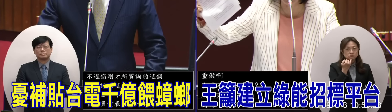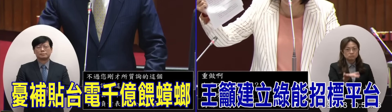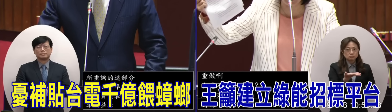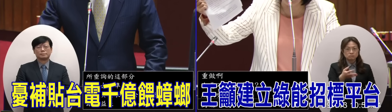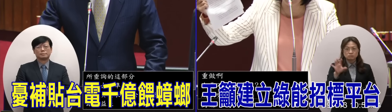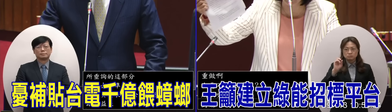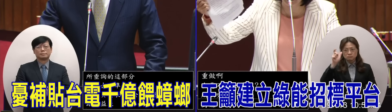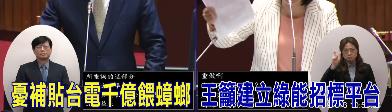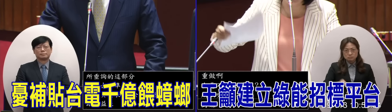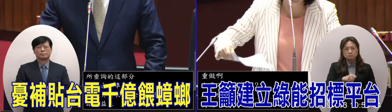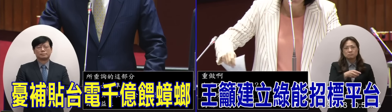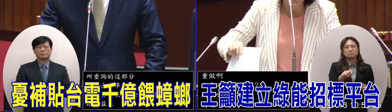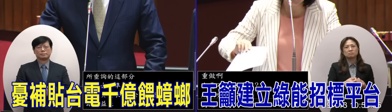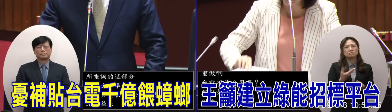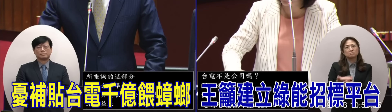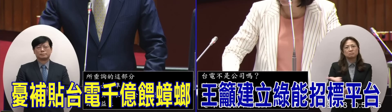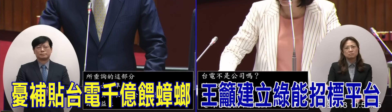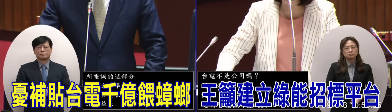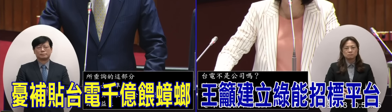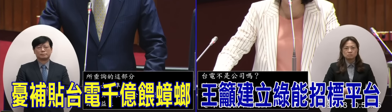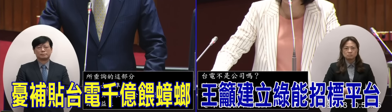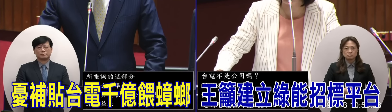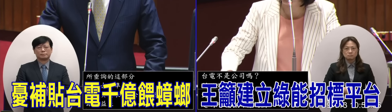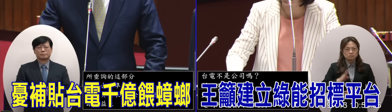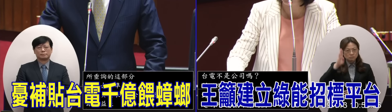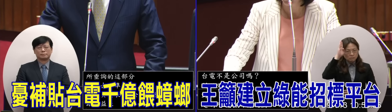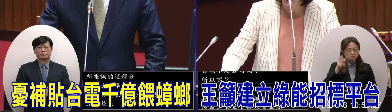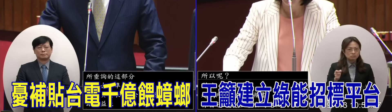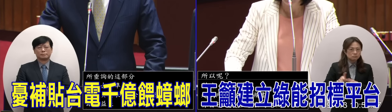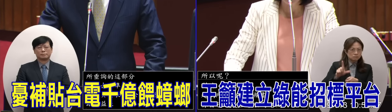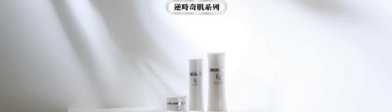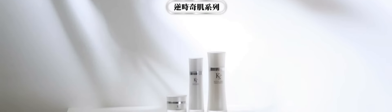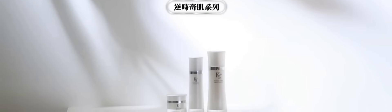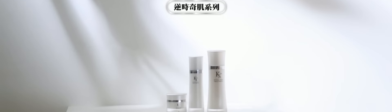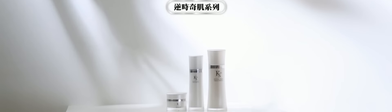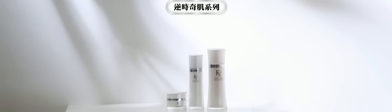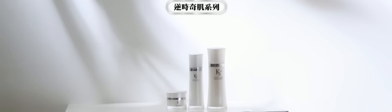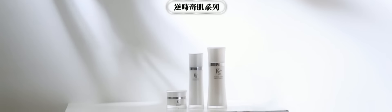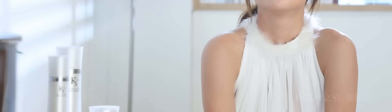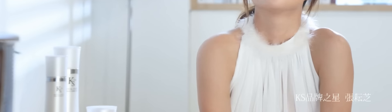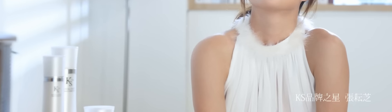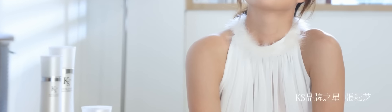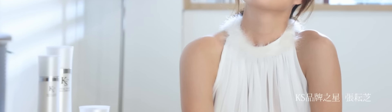想问怎么给啊？实在是很离谱的事情啊！